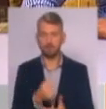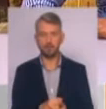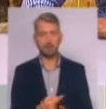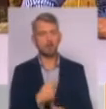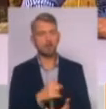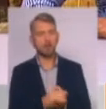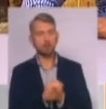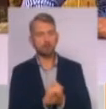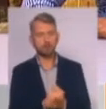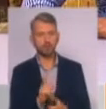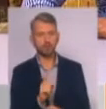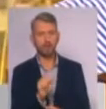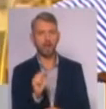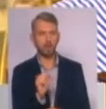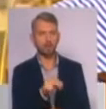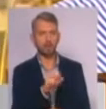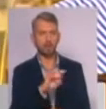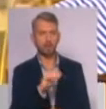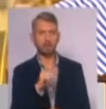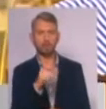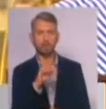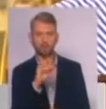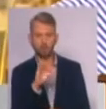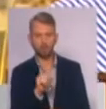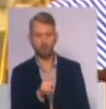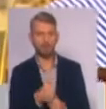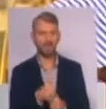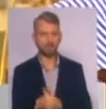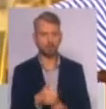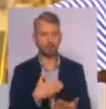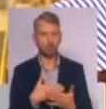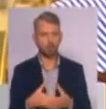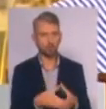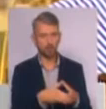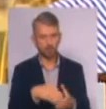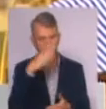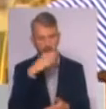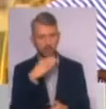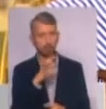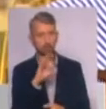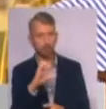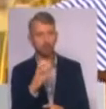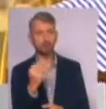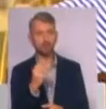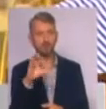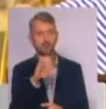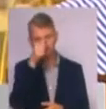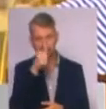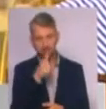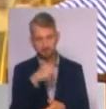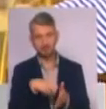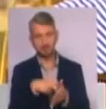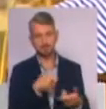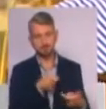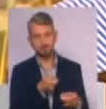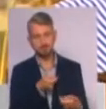дружу з Альоною Парфьоновою, вона лідер цього громадського об'єднання «Батьки СОС». Ми ще в серпні з нею переписувались